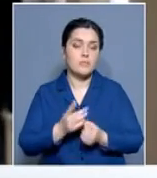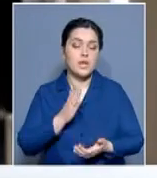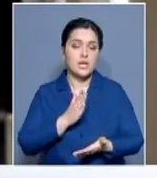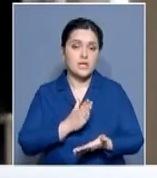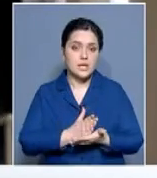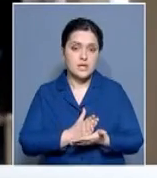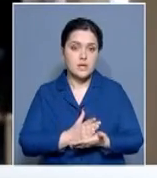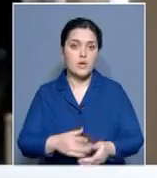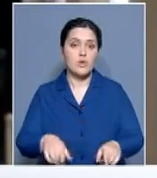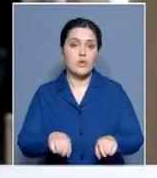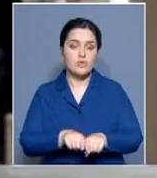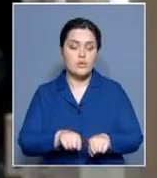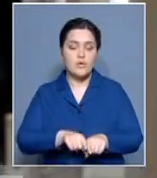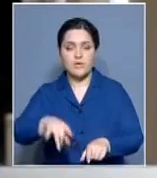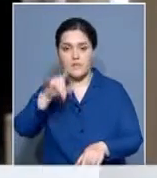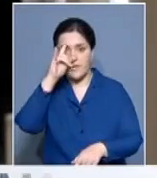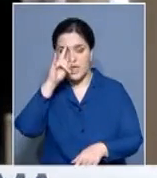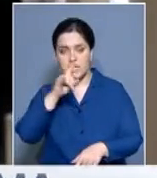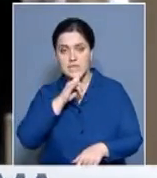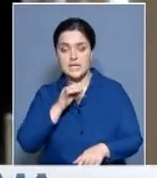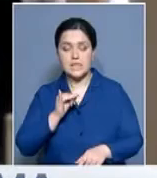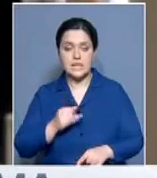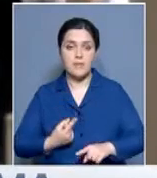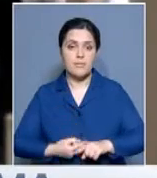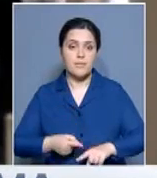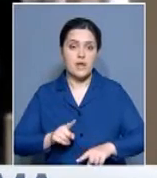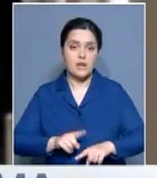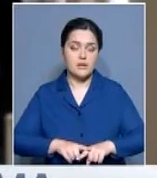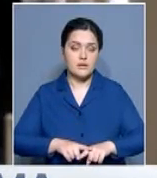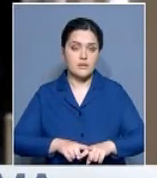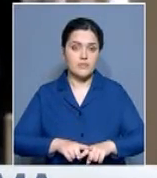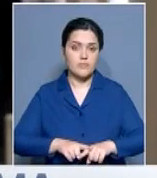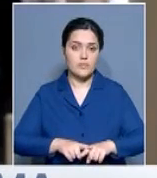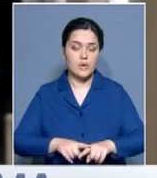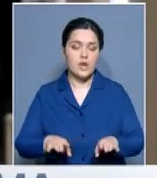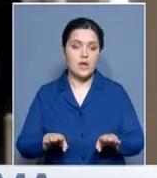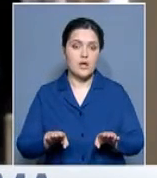вокруг страны. И поэтому вот это